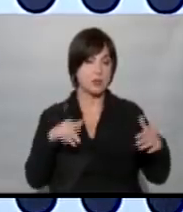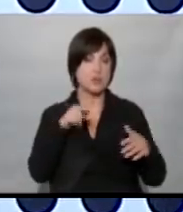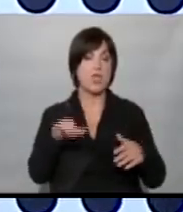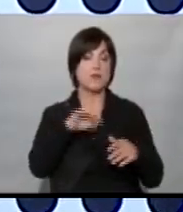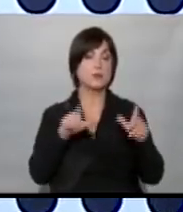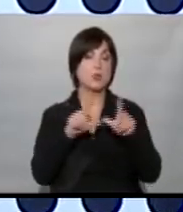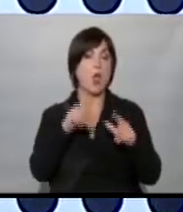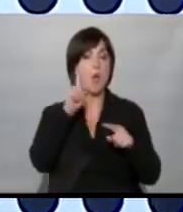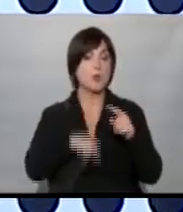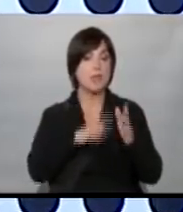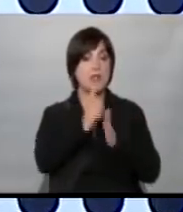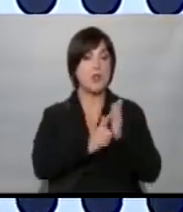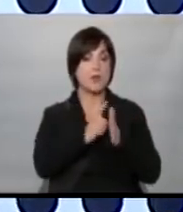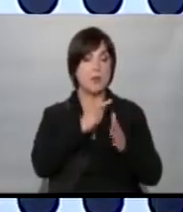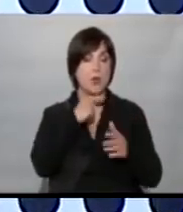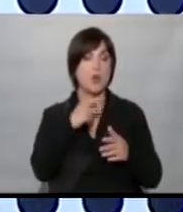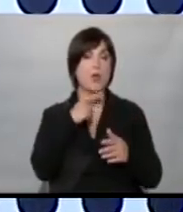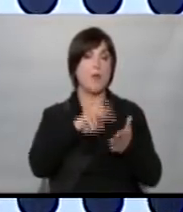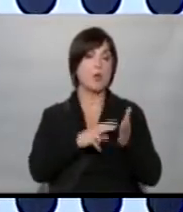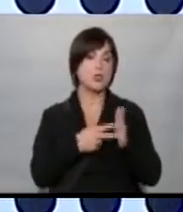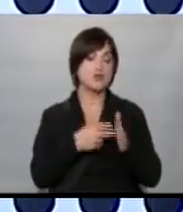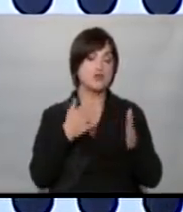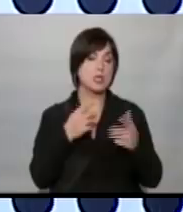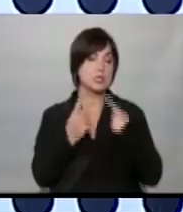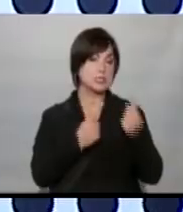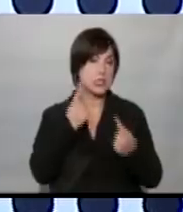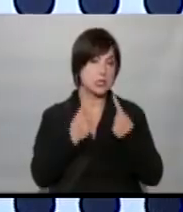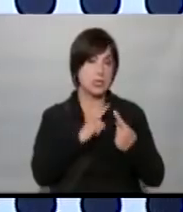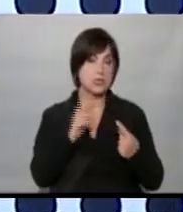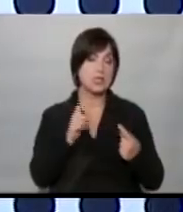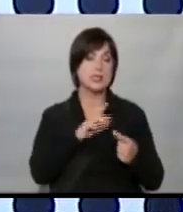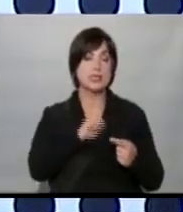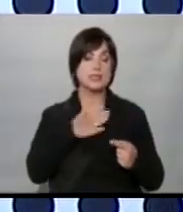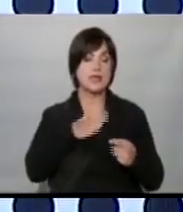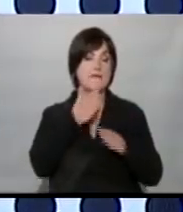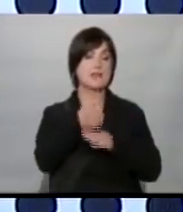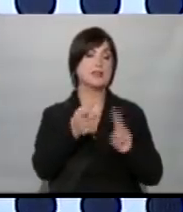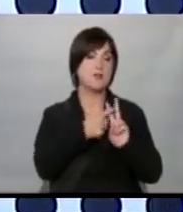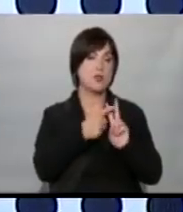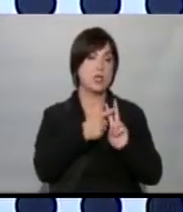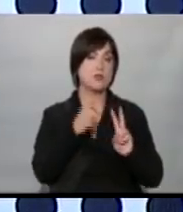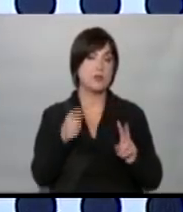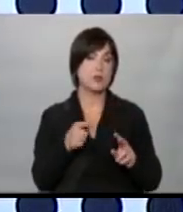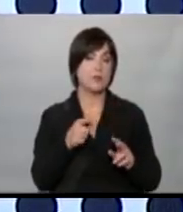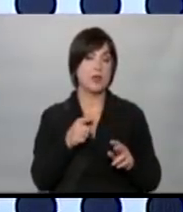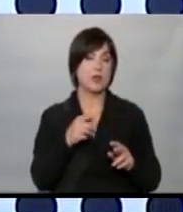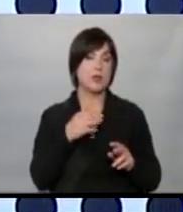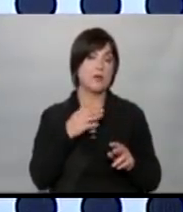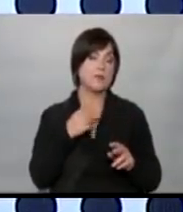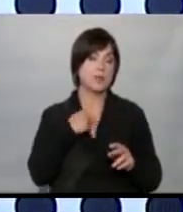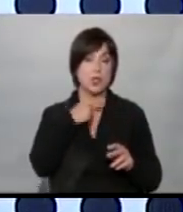Европска унија во последно време што кружи, што влија на политичката клима, што се не за НАТО. Затоа што НАТО и сега лансираат хештег We are